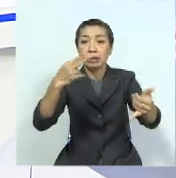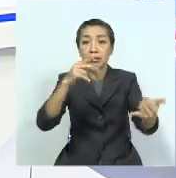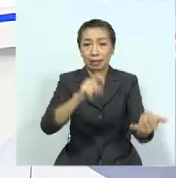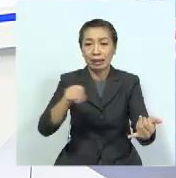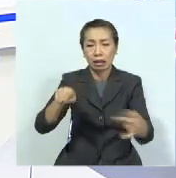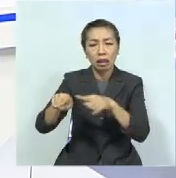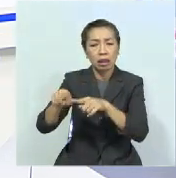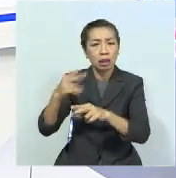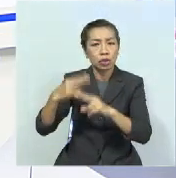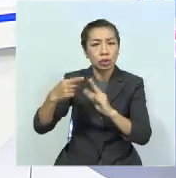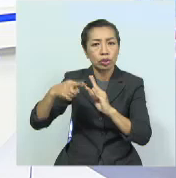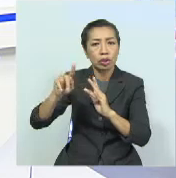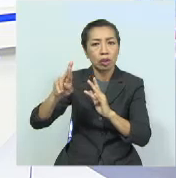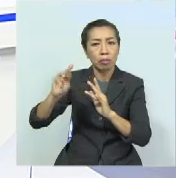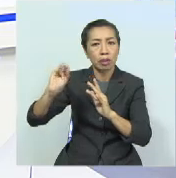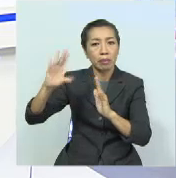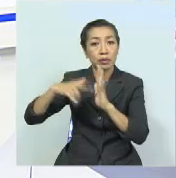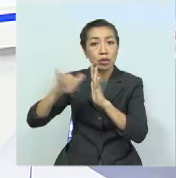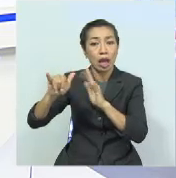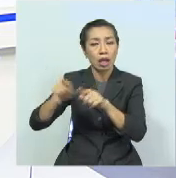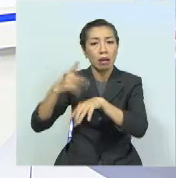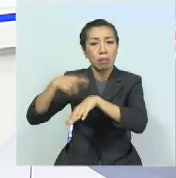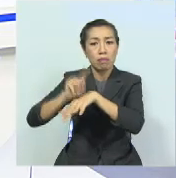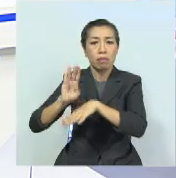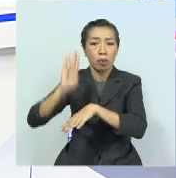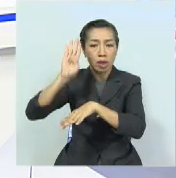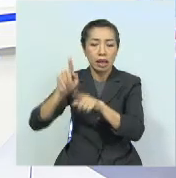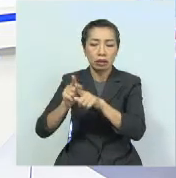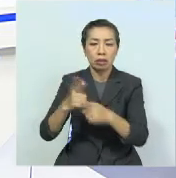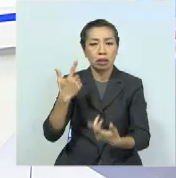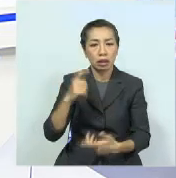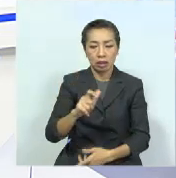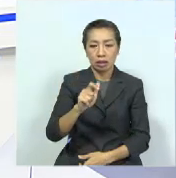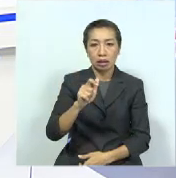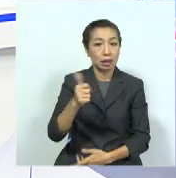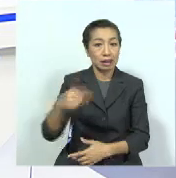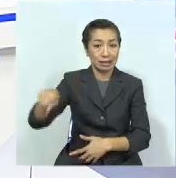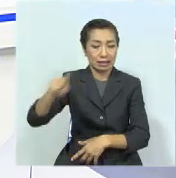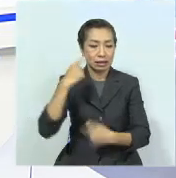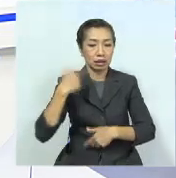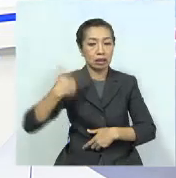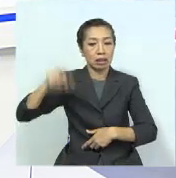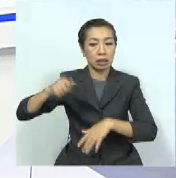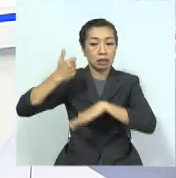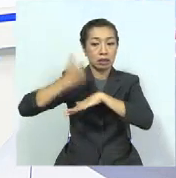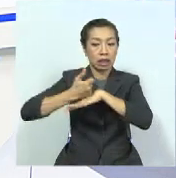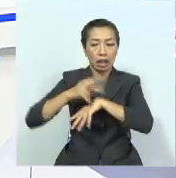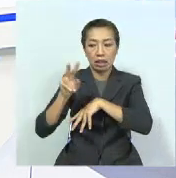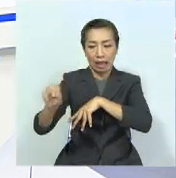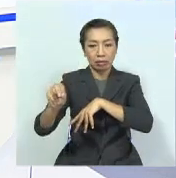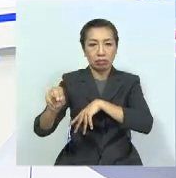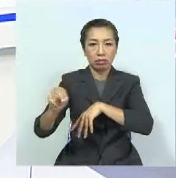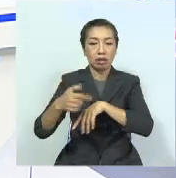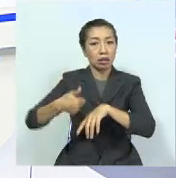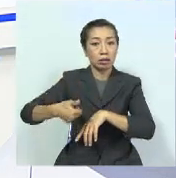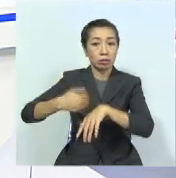ที่มีนายเปรมชัยกนสูตรประธานบริษัทอิตาเลียนไทยเป็นจำเลยในคดีซึ่งในวันนี้ค่ะศาลจังหวัดทองผาภูมิก็นัดสืบพยานโจทก์2ปาก